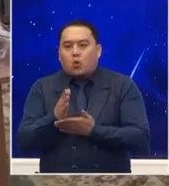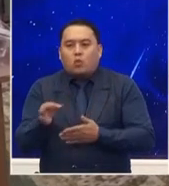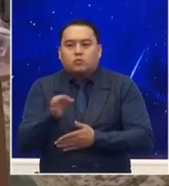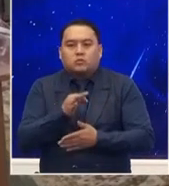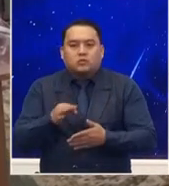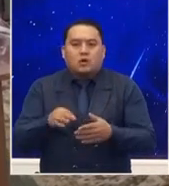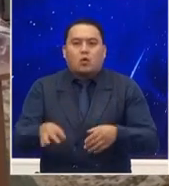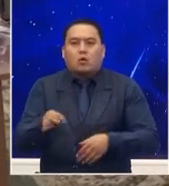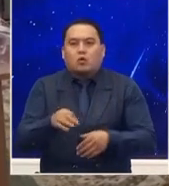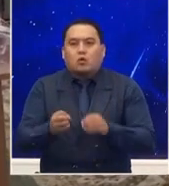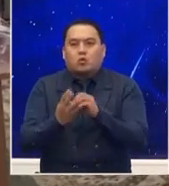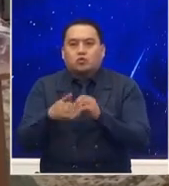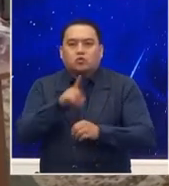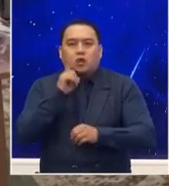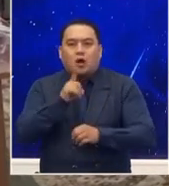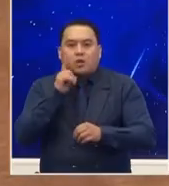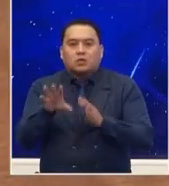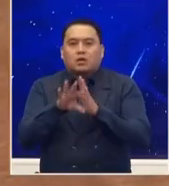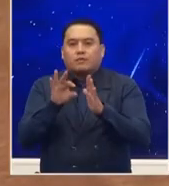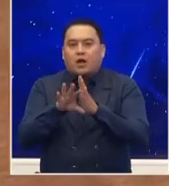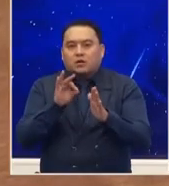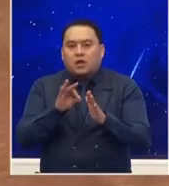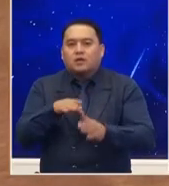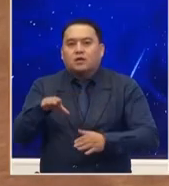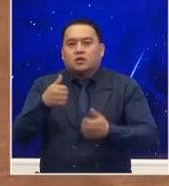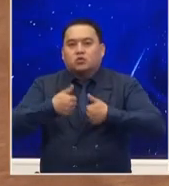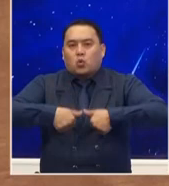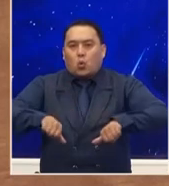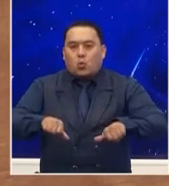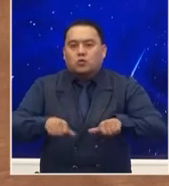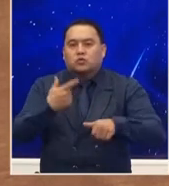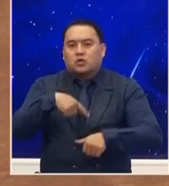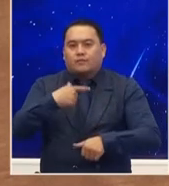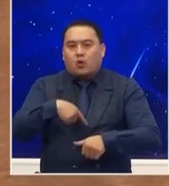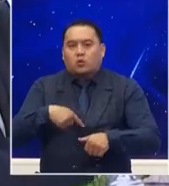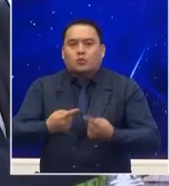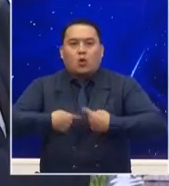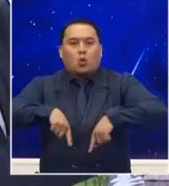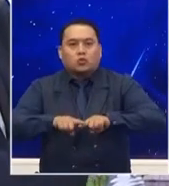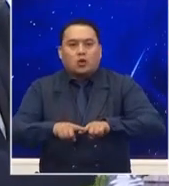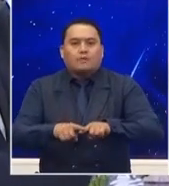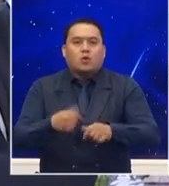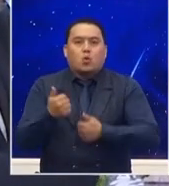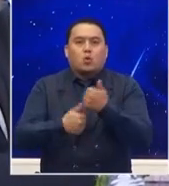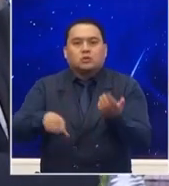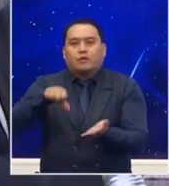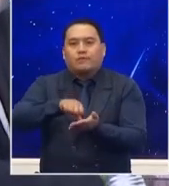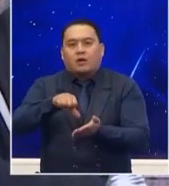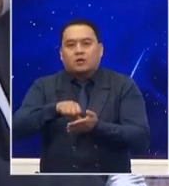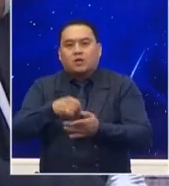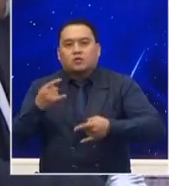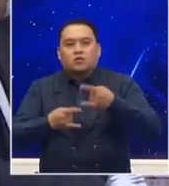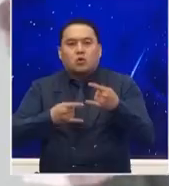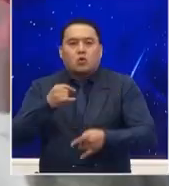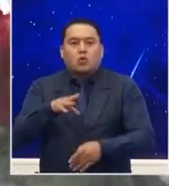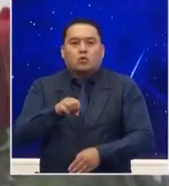облыстық кезеңге 14 жас жолдама алды. Қазылар алқасының өзара ұйғарымы мен мүшәйраға түскен телетуындылар